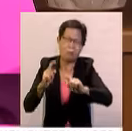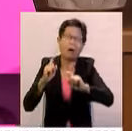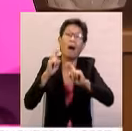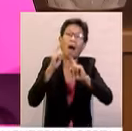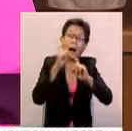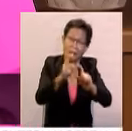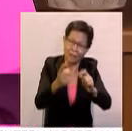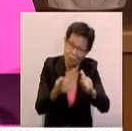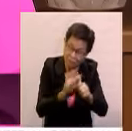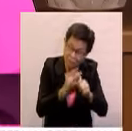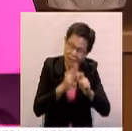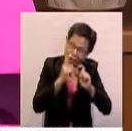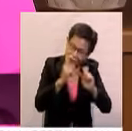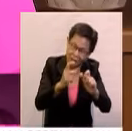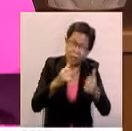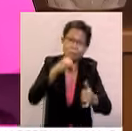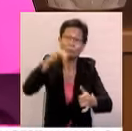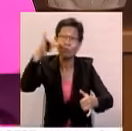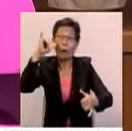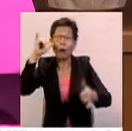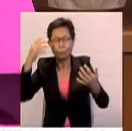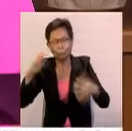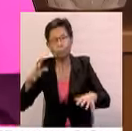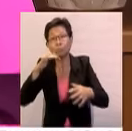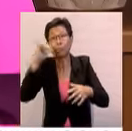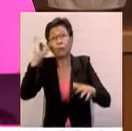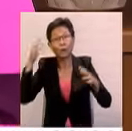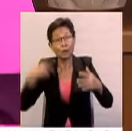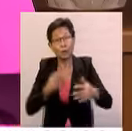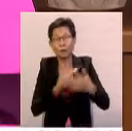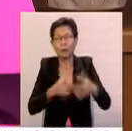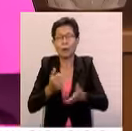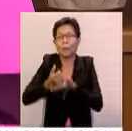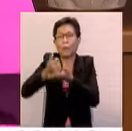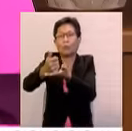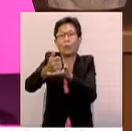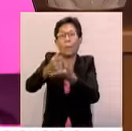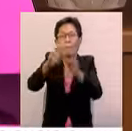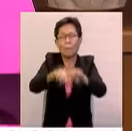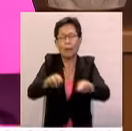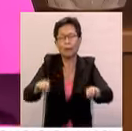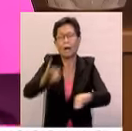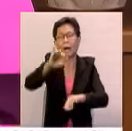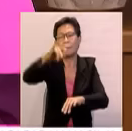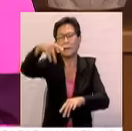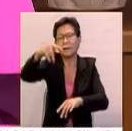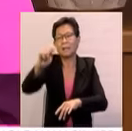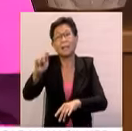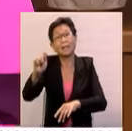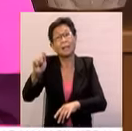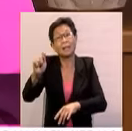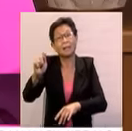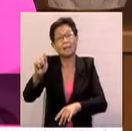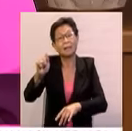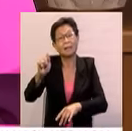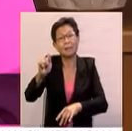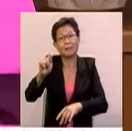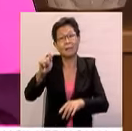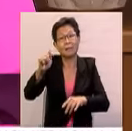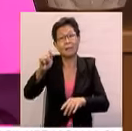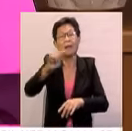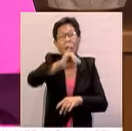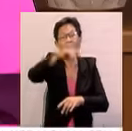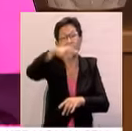dahulu. Dan semalam juga kita telah memperkenalkan bantuan kepada pelajar-pelajar ataupun mahasiswa-mahasiswi